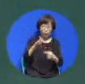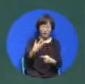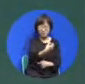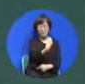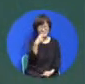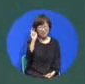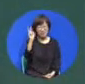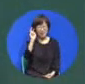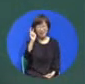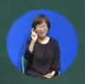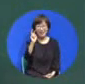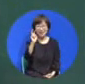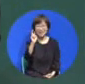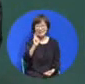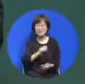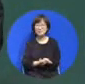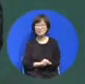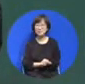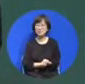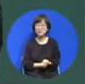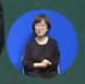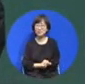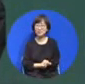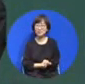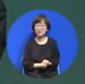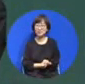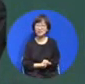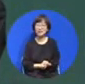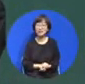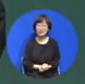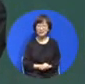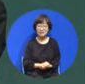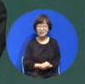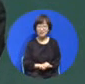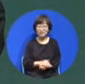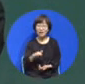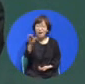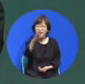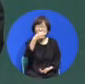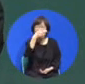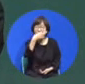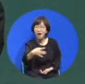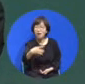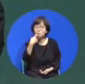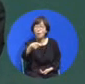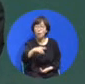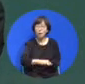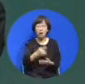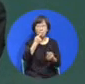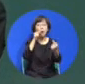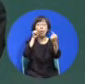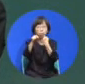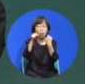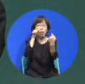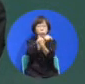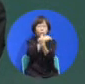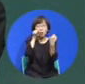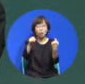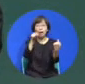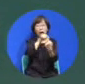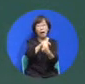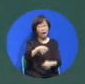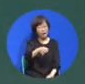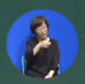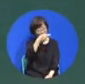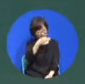of their parents, they might try to deny it. 우리가 제일 힘든 게 뭡니까? 말 안 통하는 거거든요. Do you know what is the most 그렇잖아요. difficult thing for all of us? It's when we